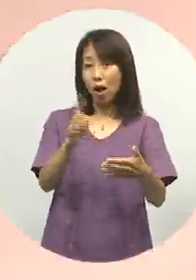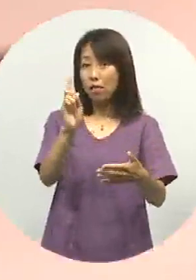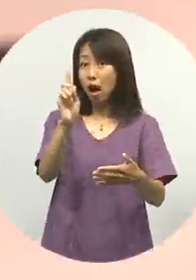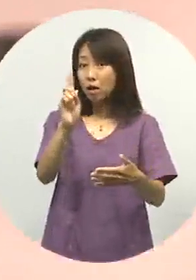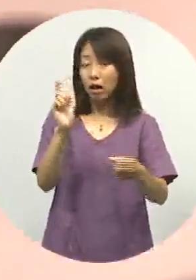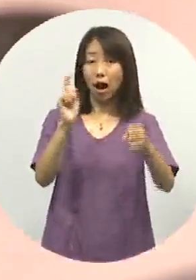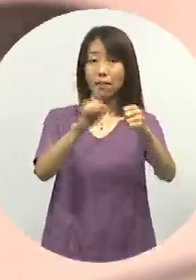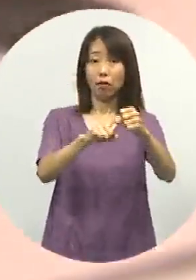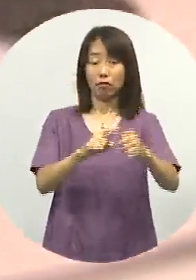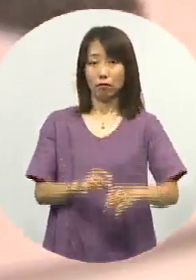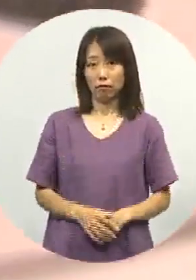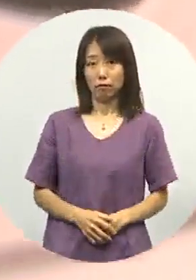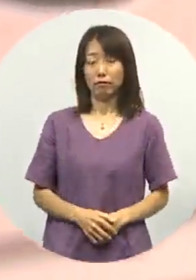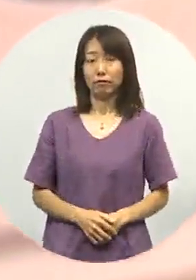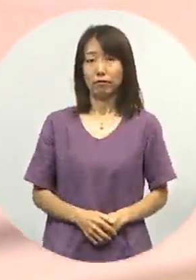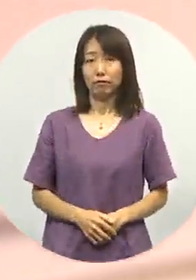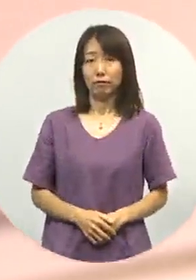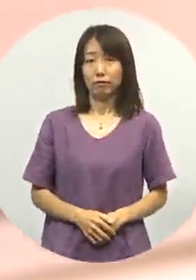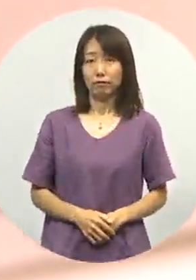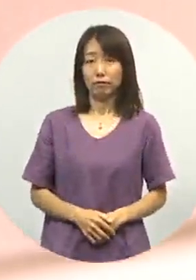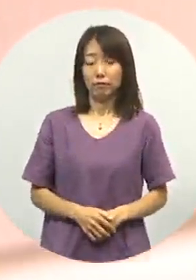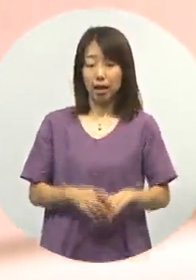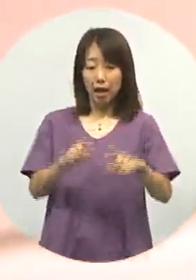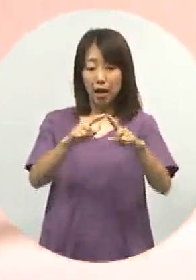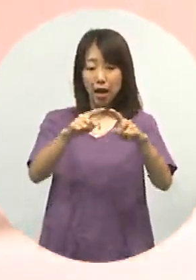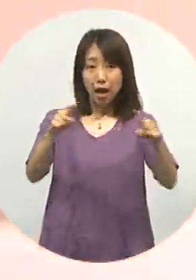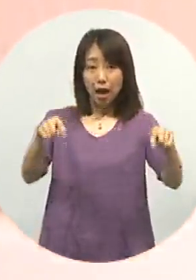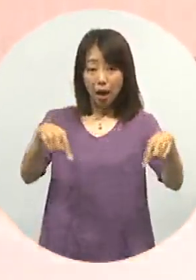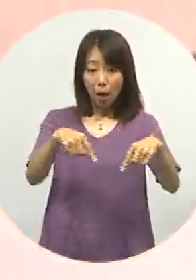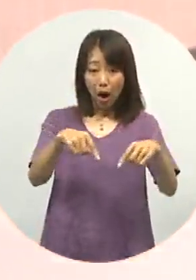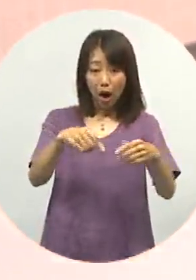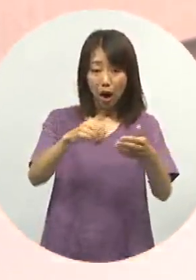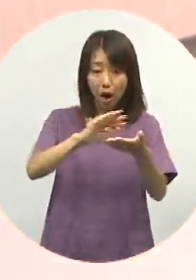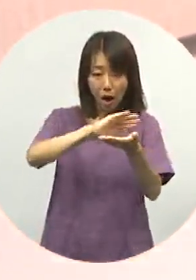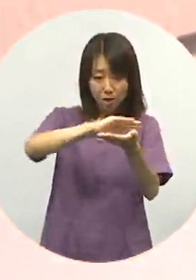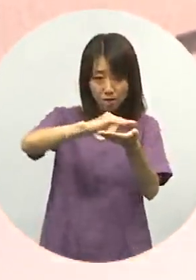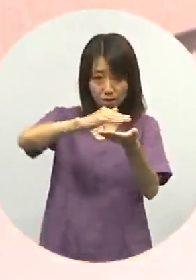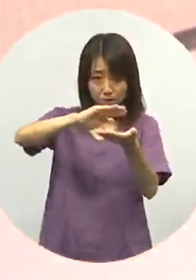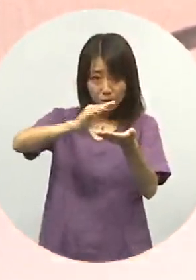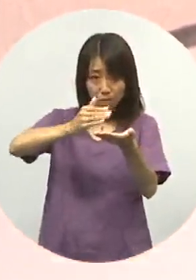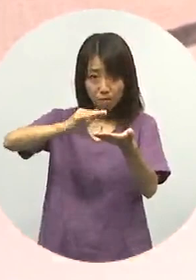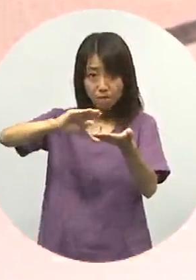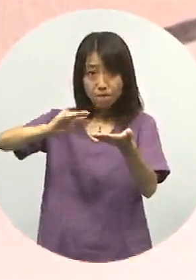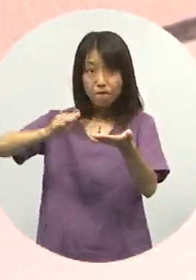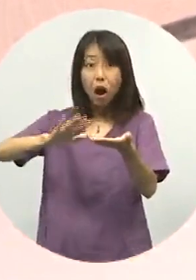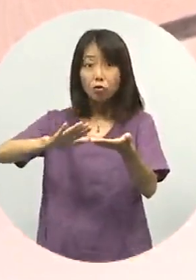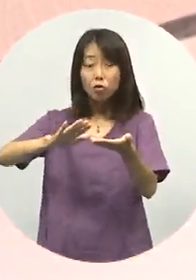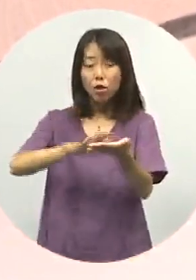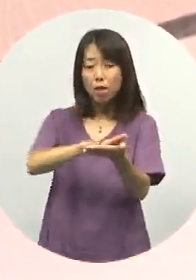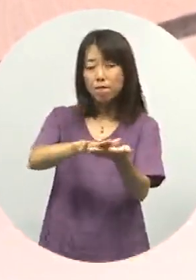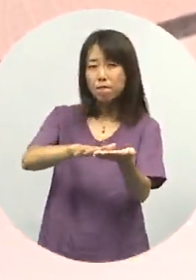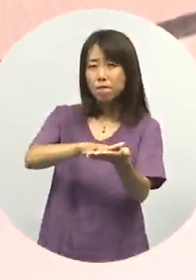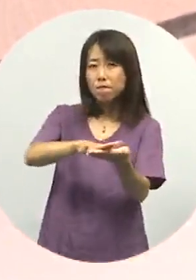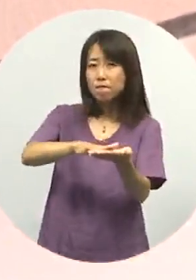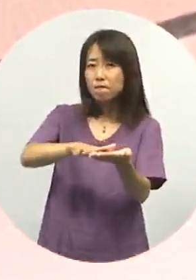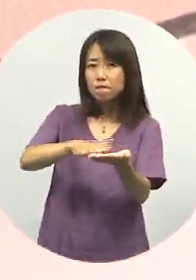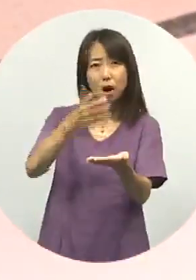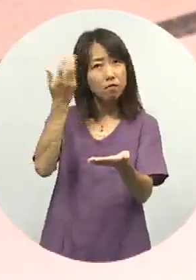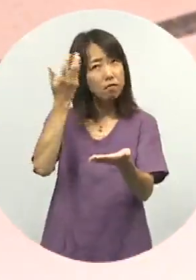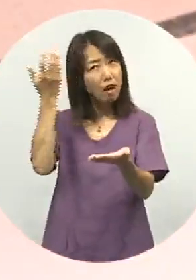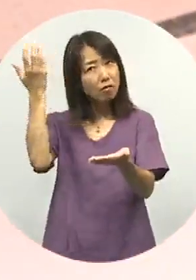というもの。絵には凹凸があるため、まさに手探りで描かれている絵を想像するの